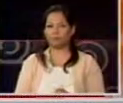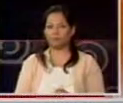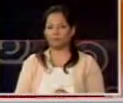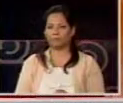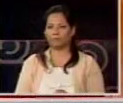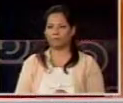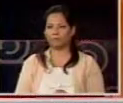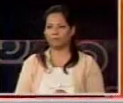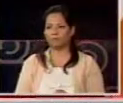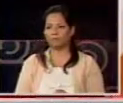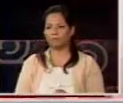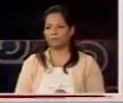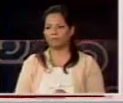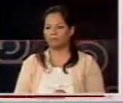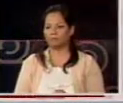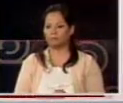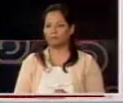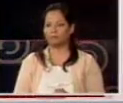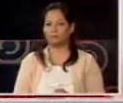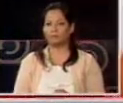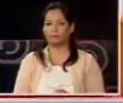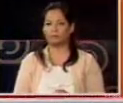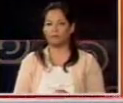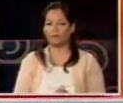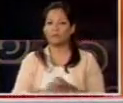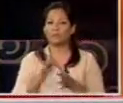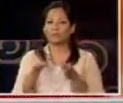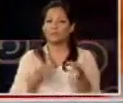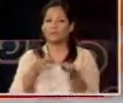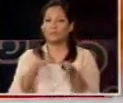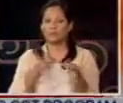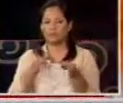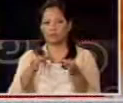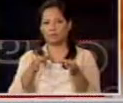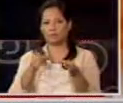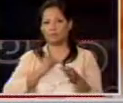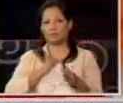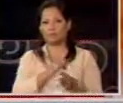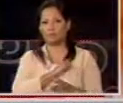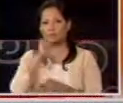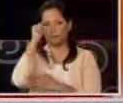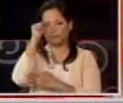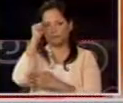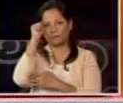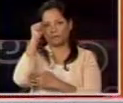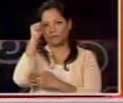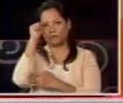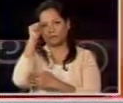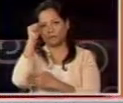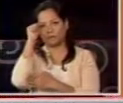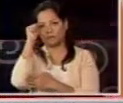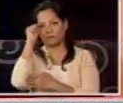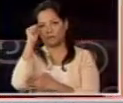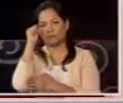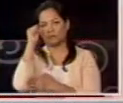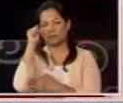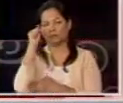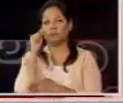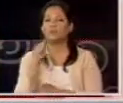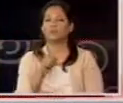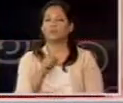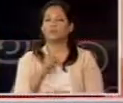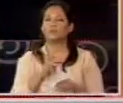Comment lang sir dun sa yung paliwanag kanina ni Senator Angara tungkol sa yung motion to